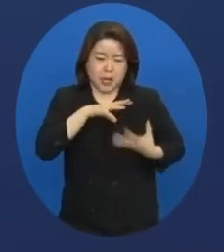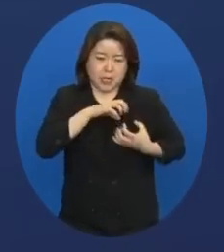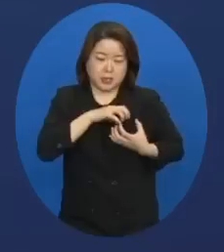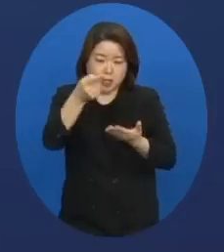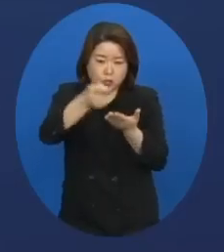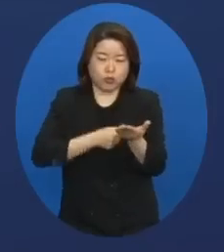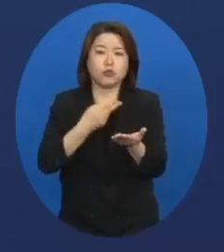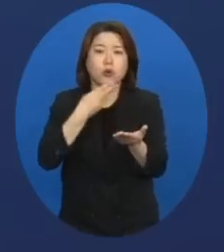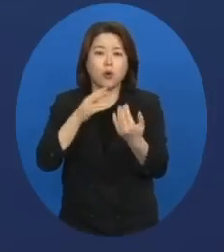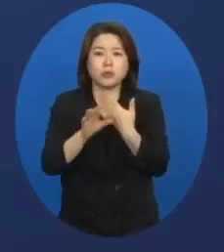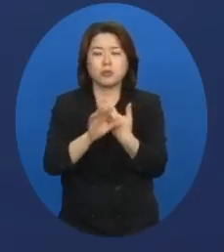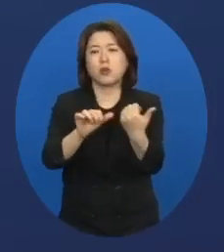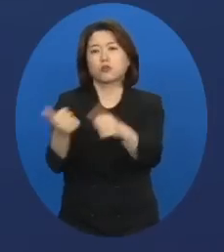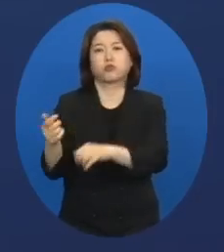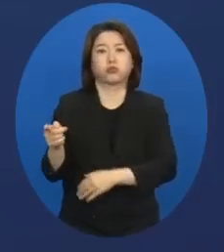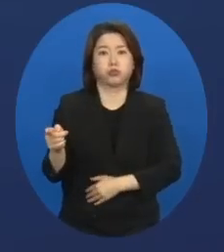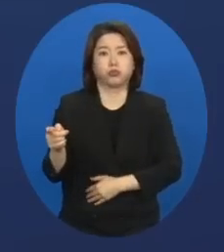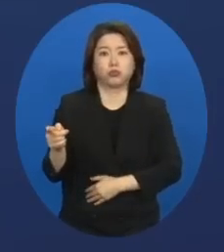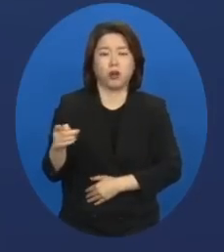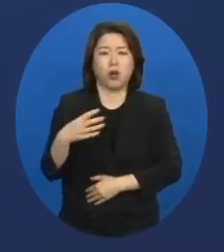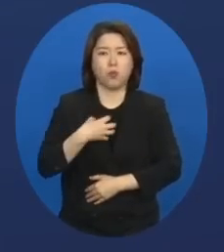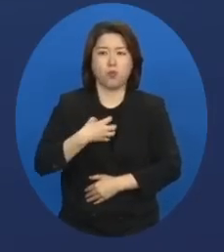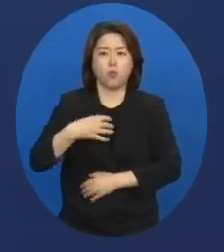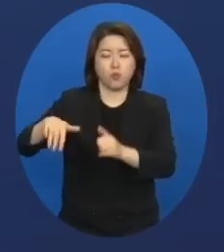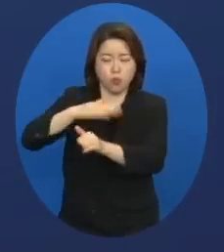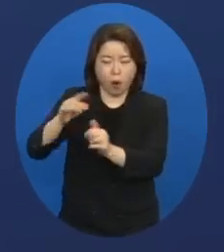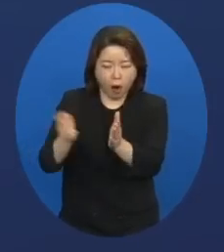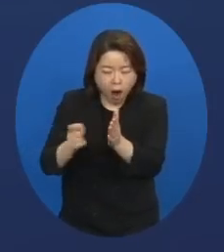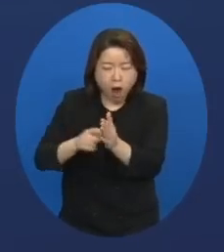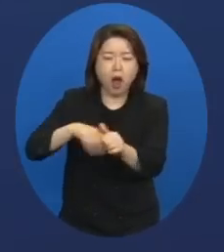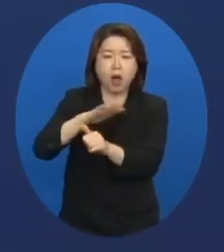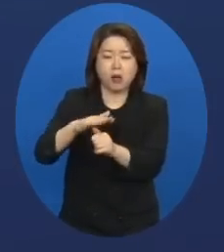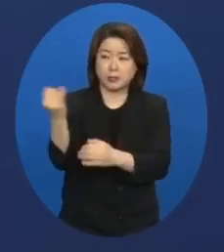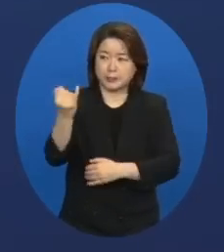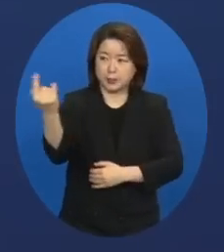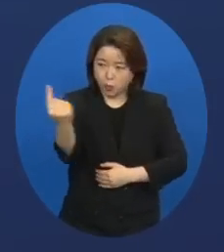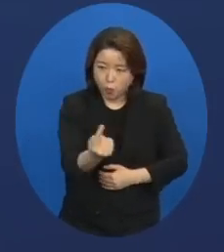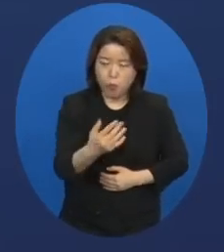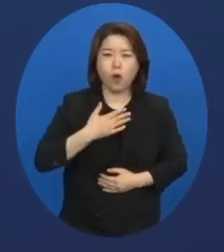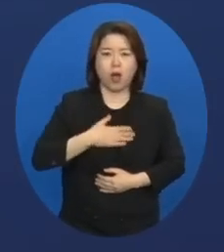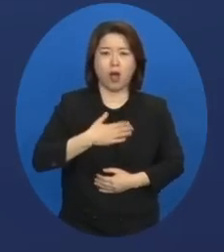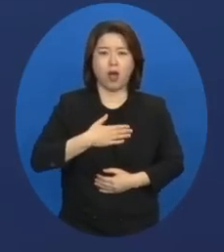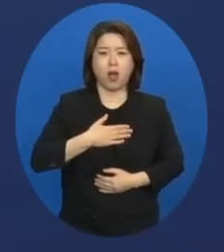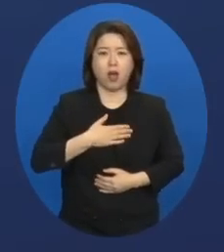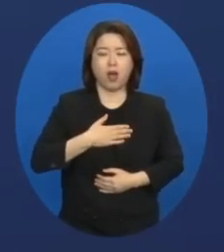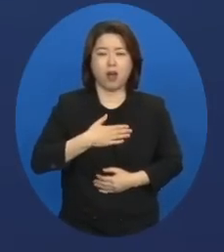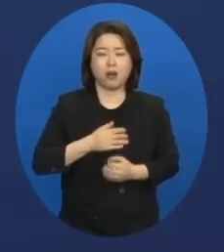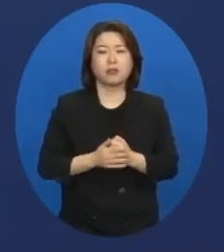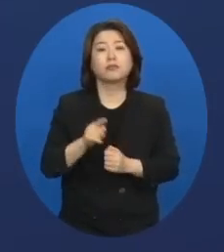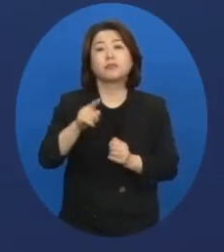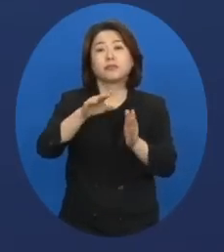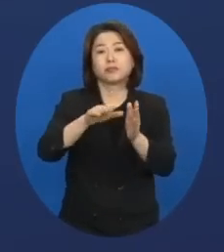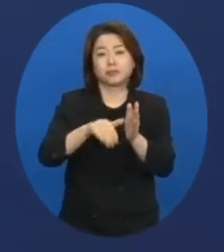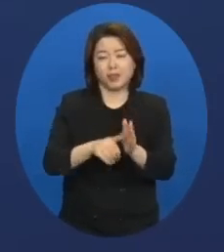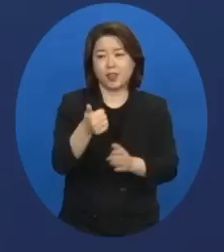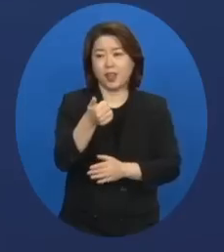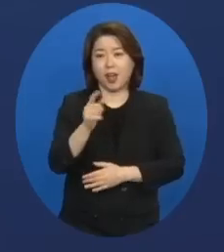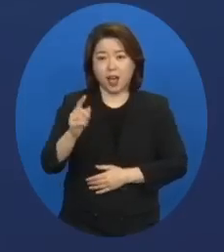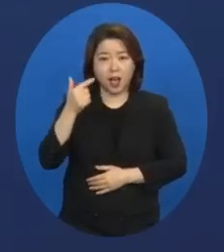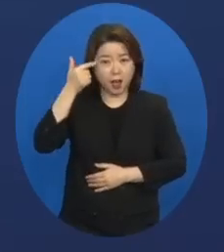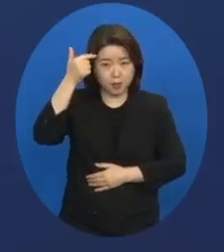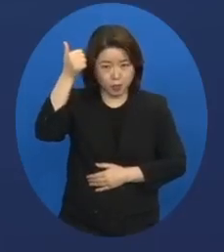않으면 죽게 된 여인이 왔다는 것을 알았습니다. 그때 하영록